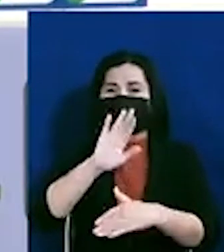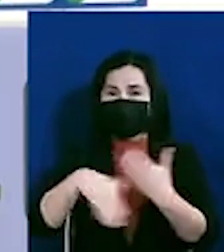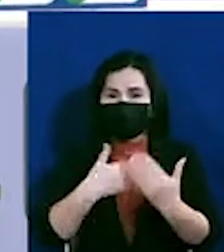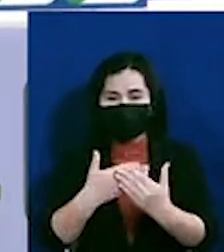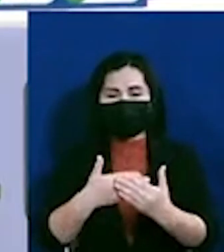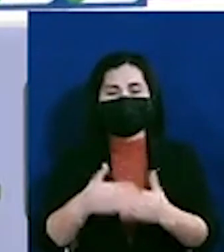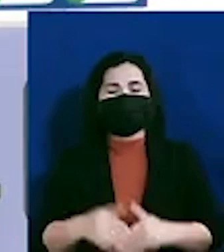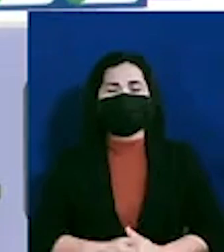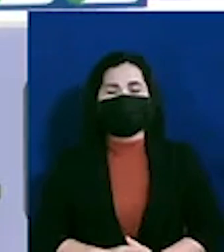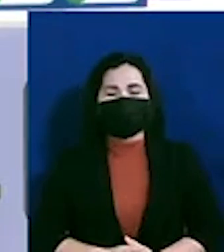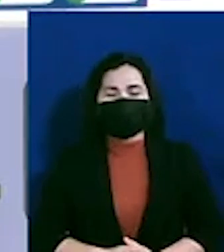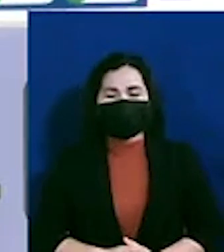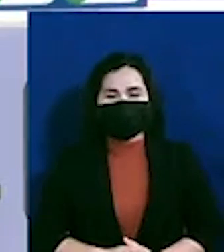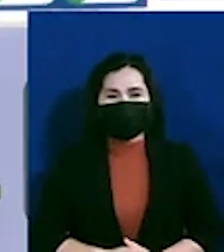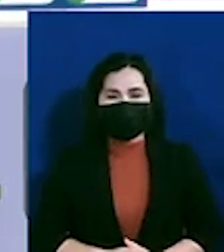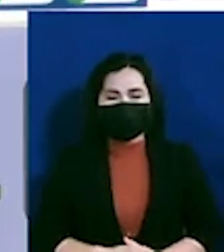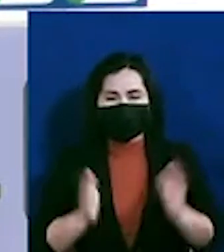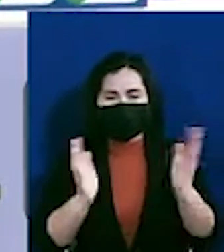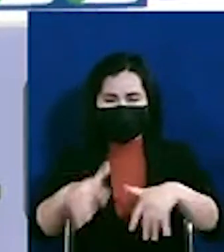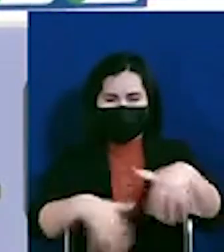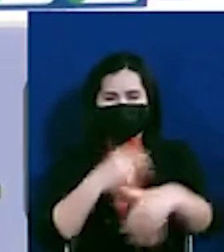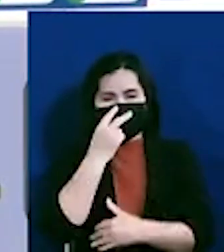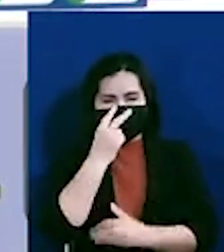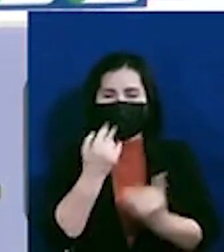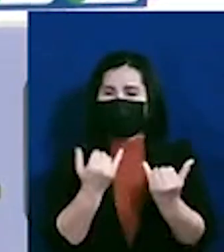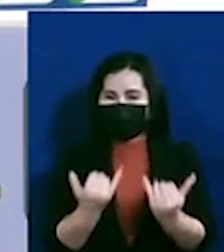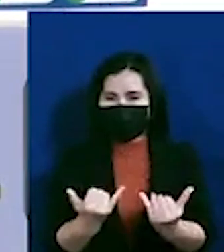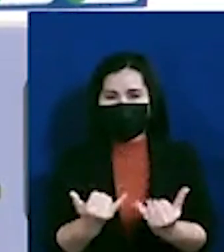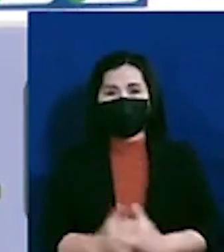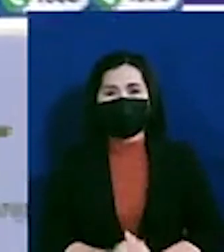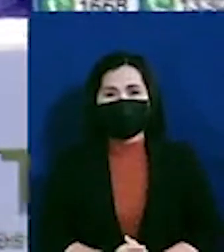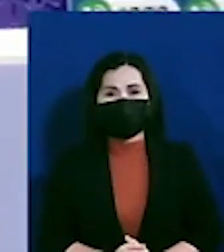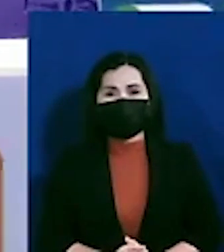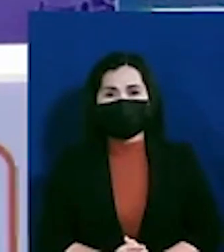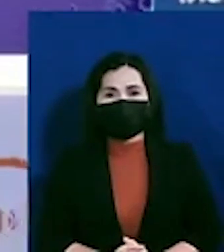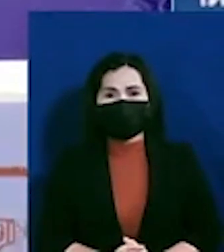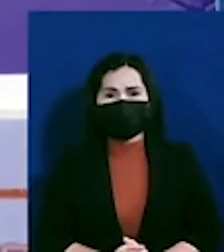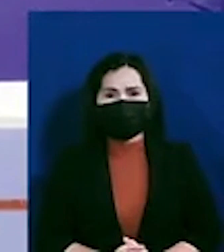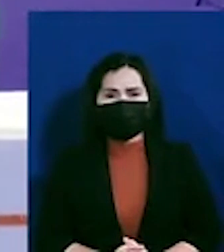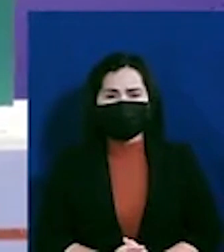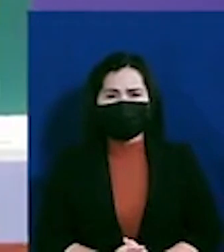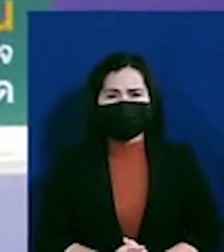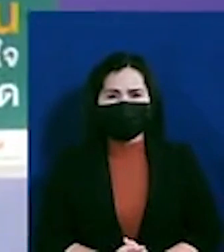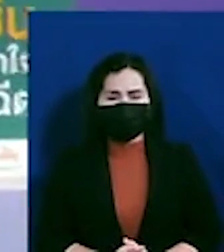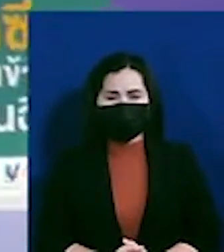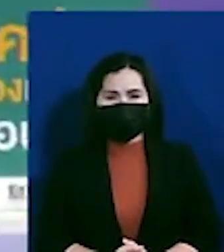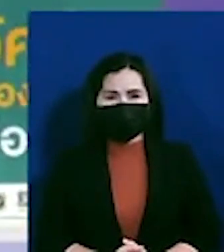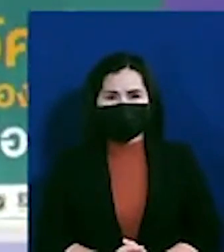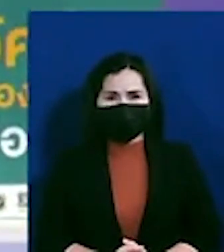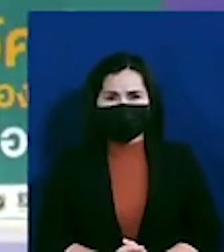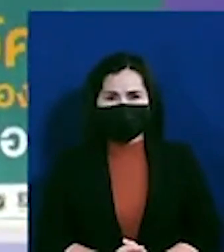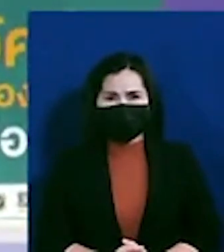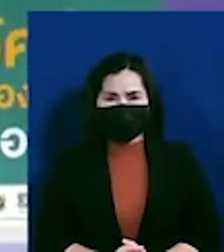นะครับรวมทั้งท่านที่จำดูอยู่ทางบ้านด้วยนะครับก็อย่างที่เป็นที่เราทราบอยู่นะครับว่าเหตุการณ์ในปัจจุบันเนี่ยนะครับ